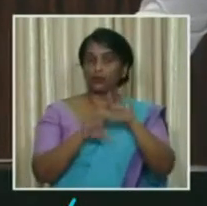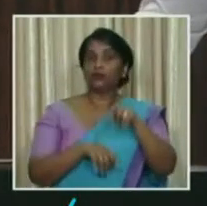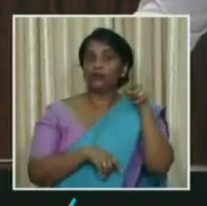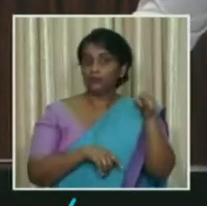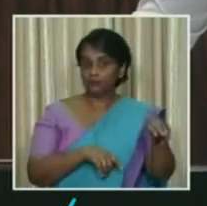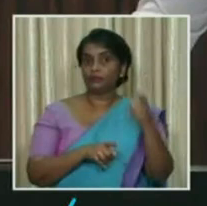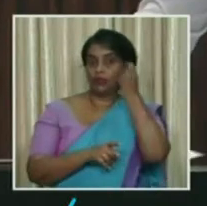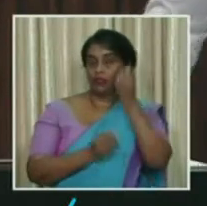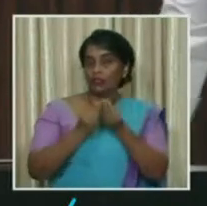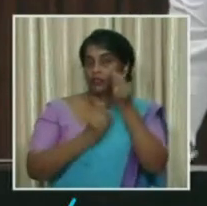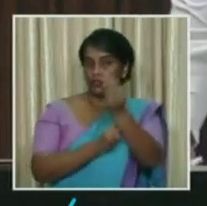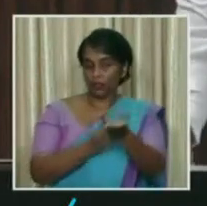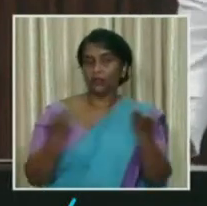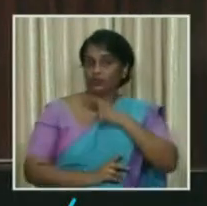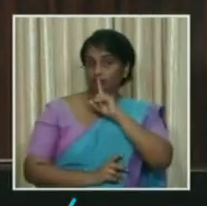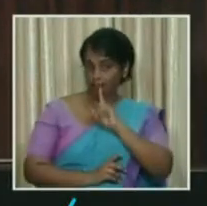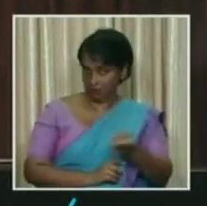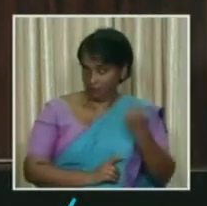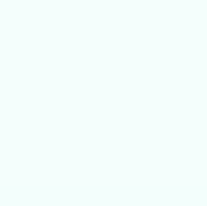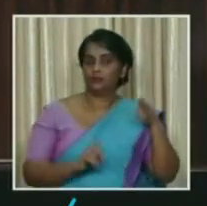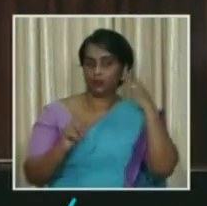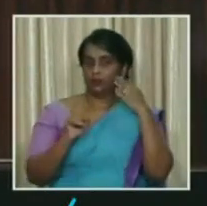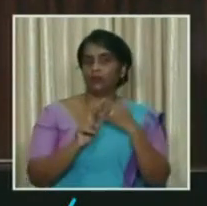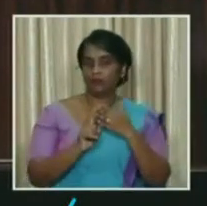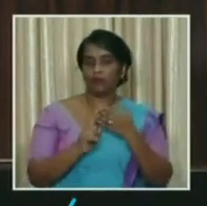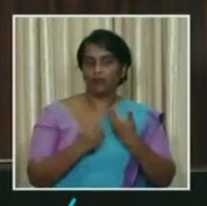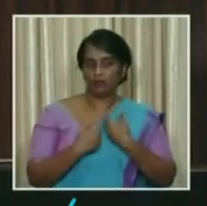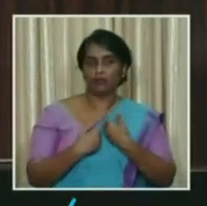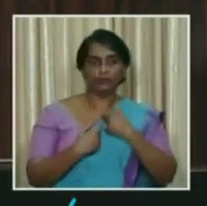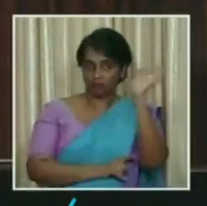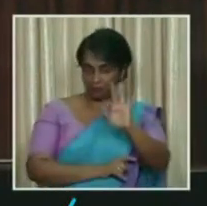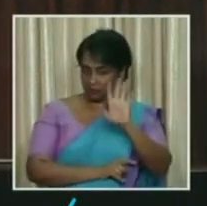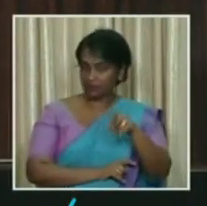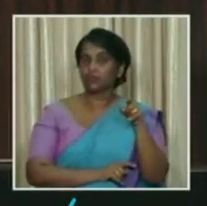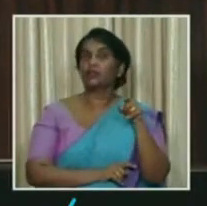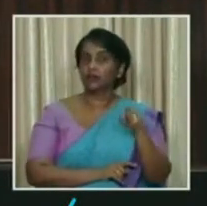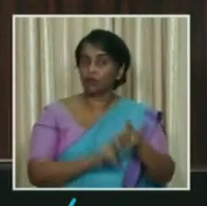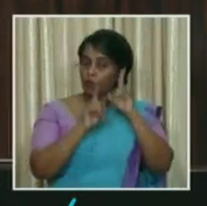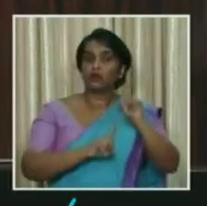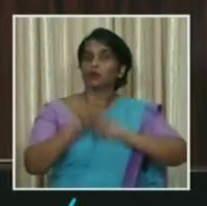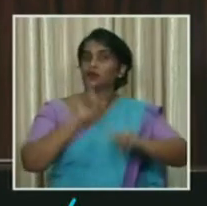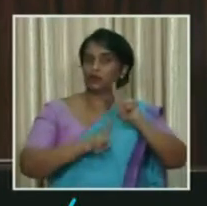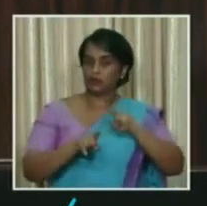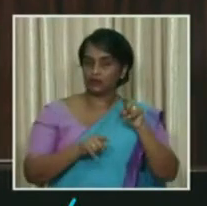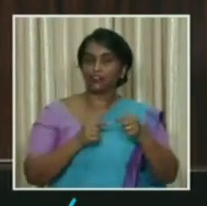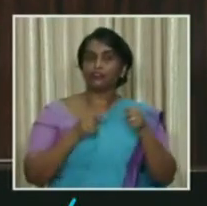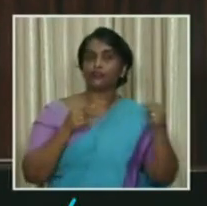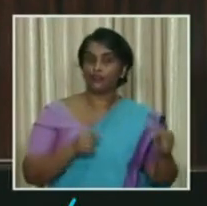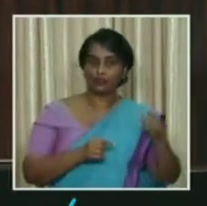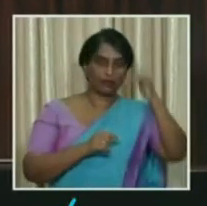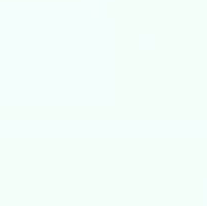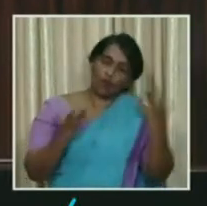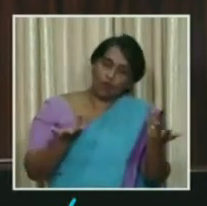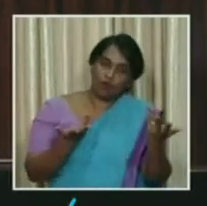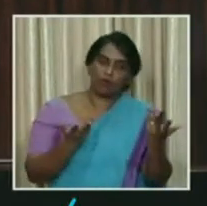එතුමාට අදහස් දැක්වීම ඉඩ ප්‍රස්තාවක් ලබනු දුන් බවත් ඒ පිළිබඳ මාගෙන් තීරණයක් ඉල්ලා සිටින ලදී. මෙබඳු රැස්වීමවලට විරුද්ධ පාර්ශවයේ